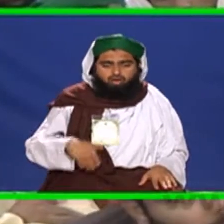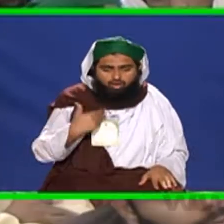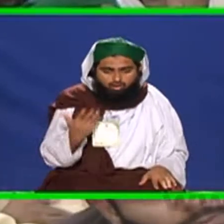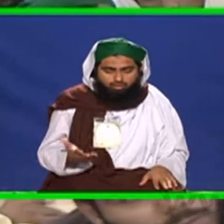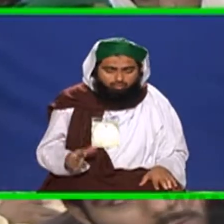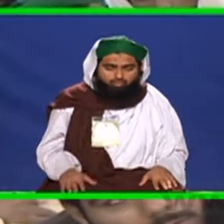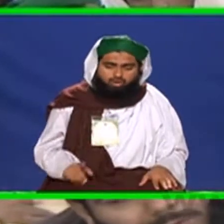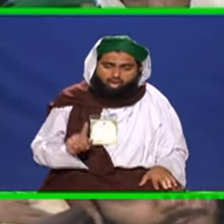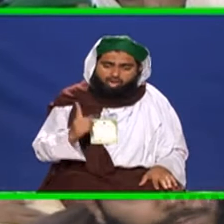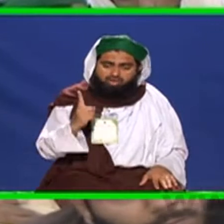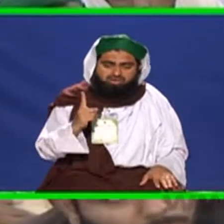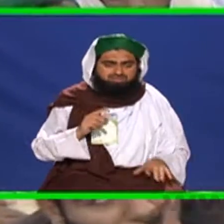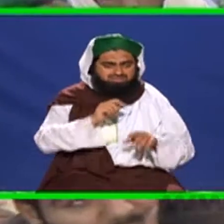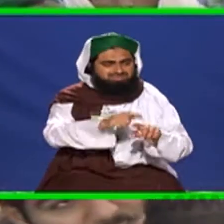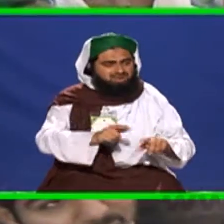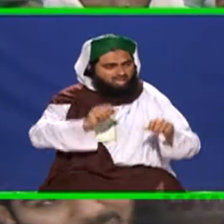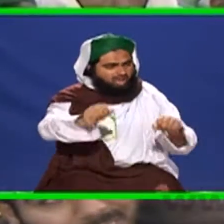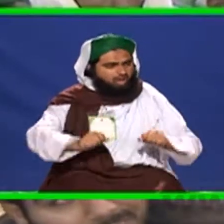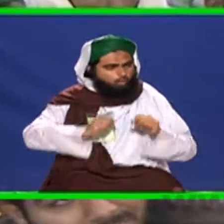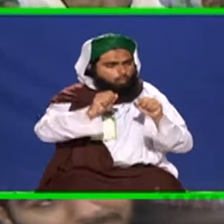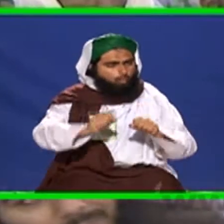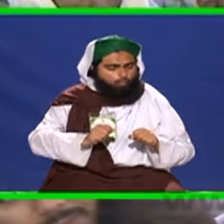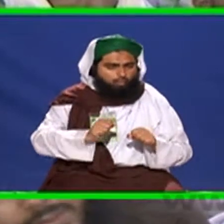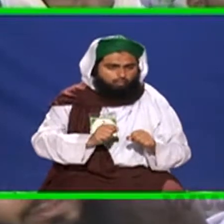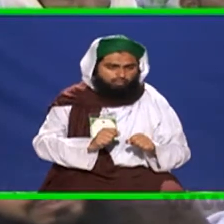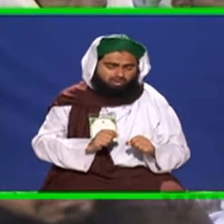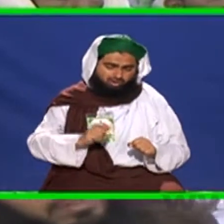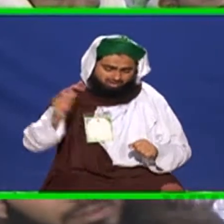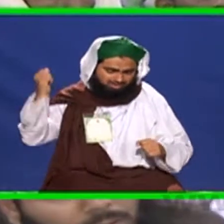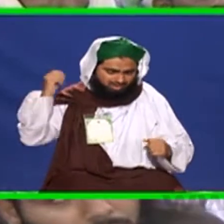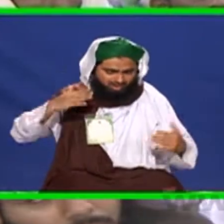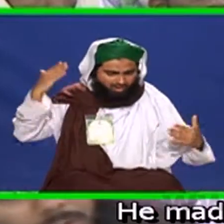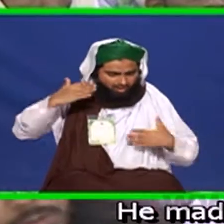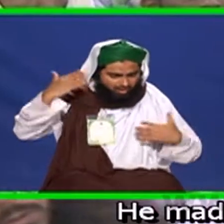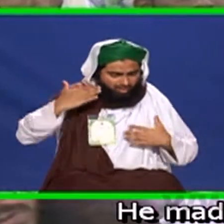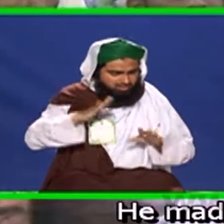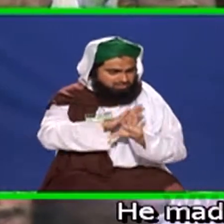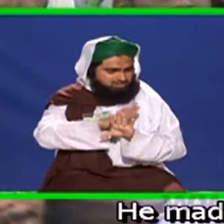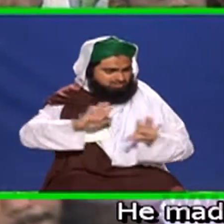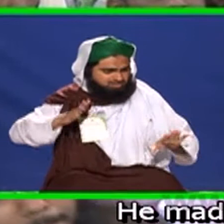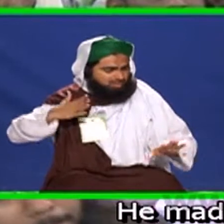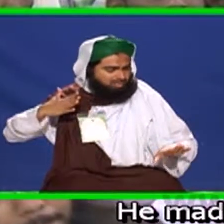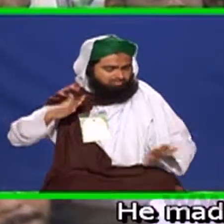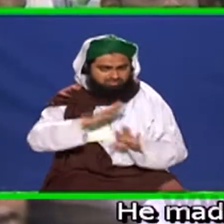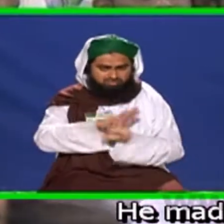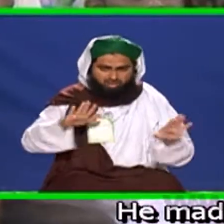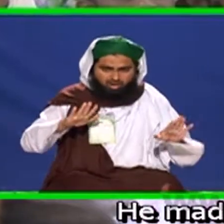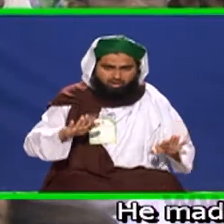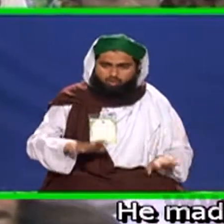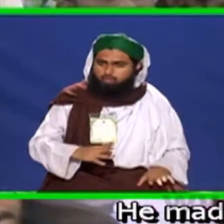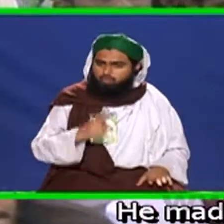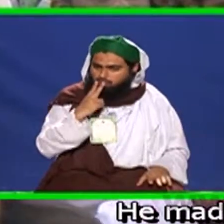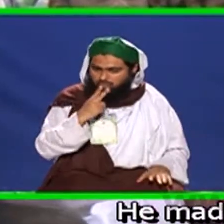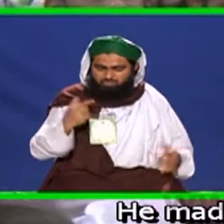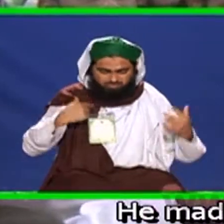نہلایا دھلایا، دوائیں چھڑکی ہوں گی، پتہ نہیں کیا کیا اس میں جتن کیے. اس گھوڑے کو اپنے زوم